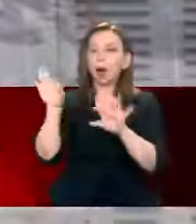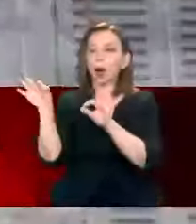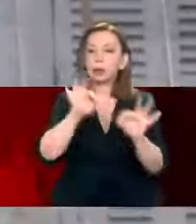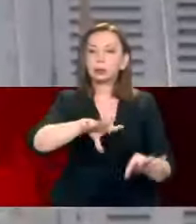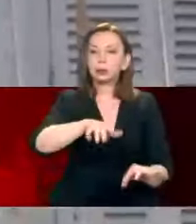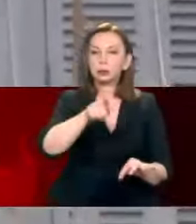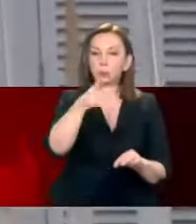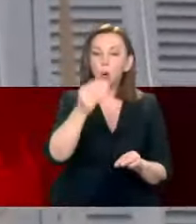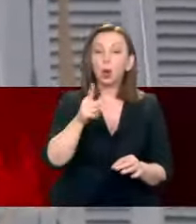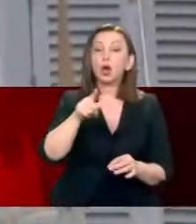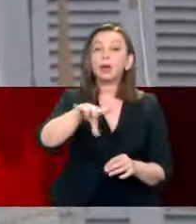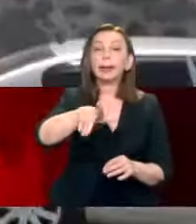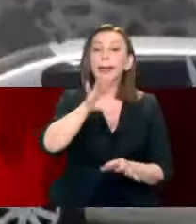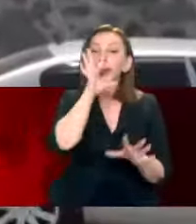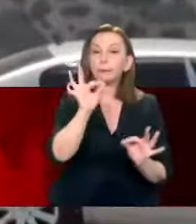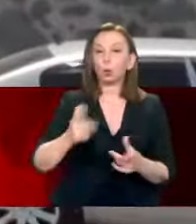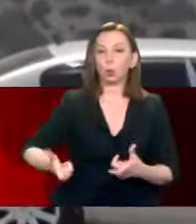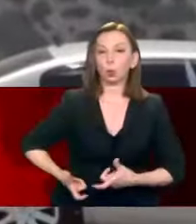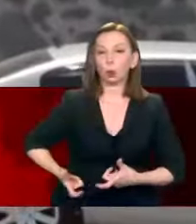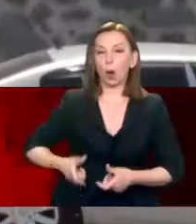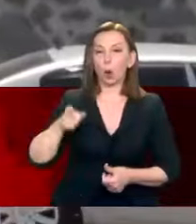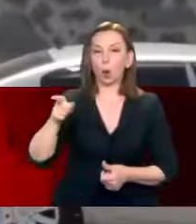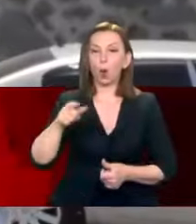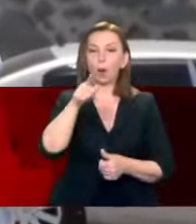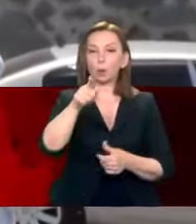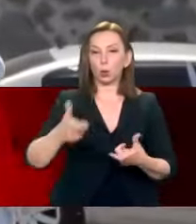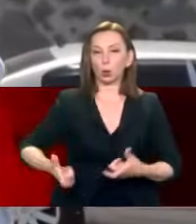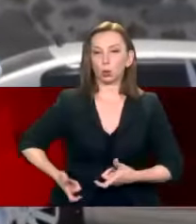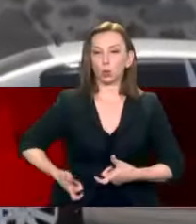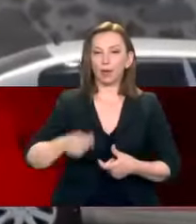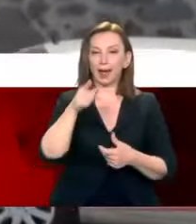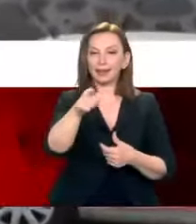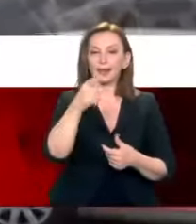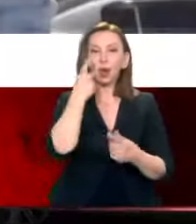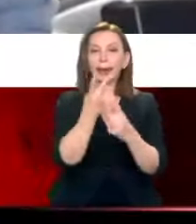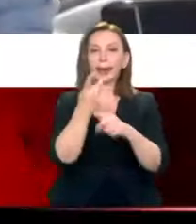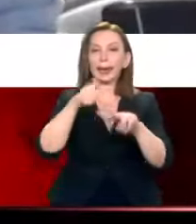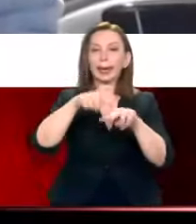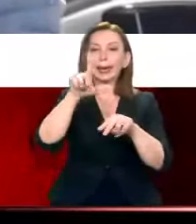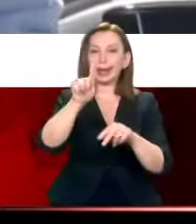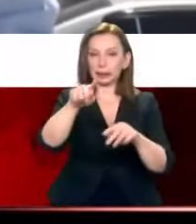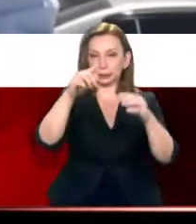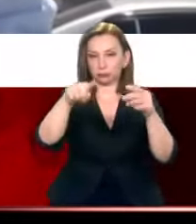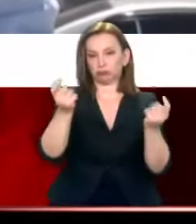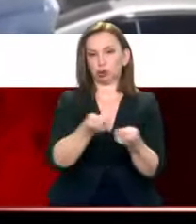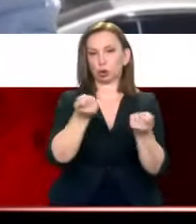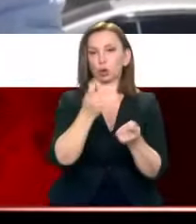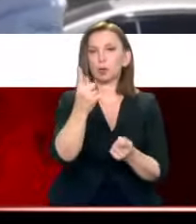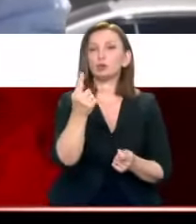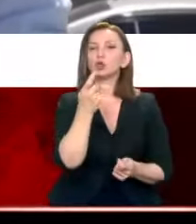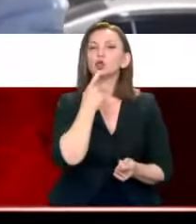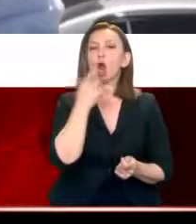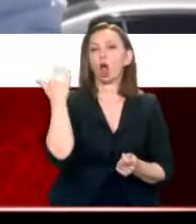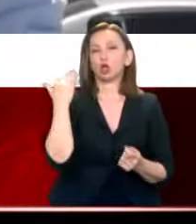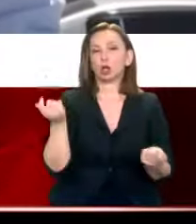yapan yalının güvenlik görevlisiydi. O güvenlik görevlisi işte bu yalıda bundan tam 1,5 yıl önce işe başlamıştı. Görevi